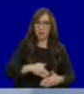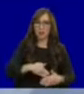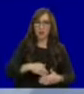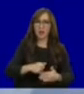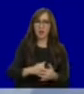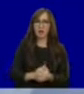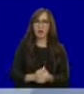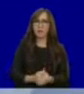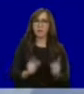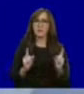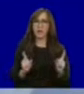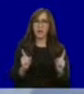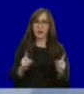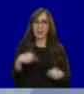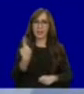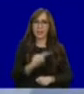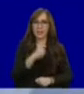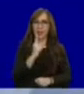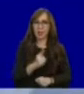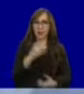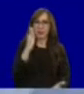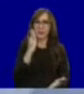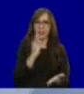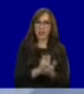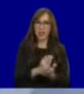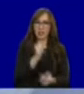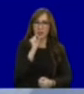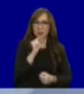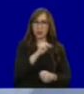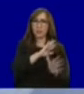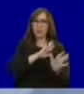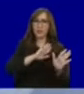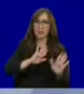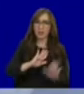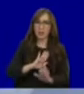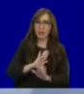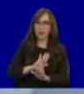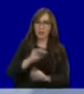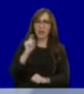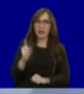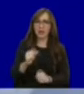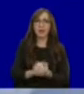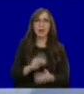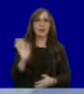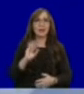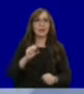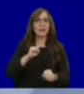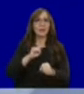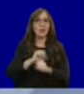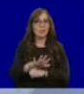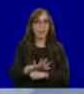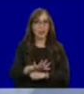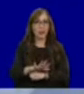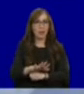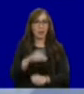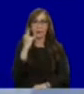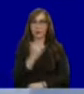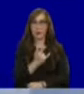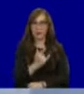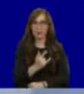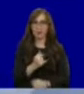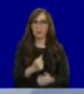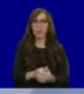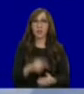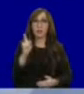Jadi kita harus mengambil tindakan yang tegas untuk menghindari agar ini tidak menjadi suatu dampak yang permanen dan satu generasi